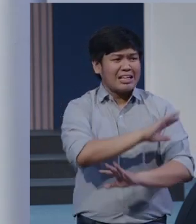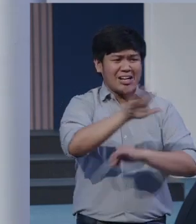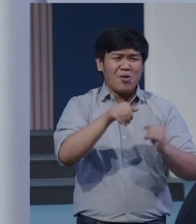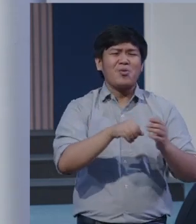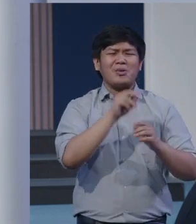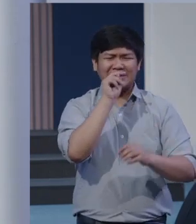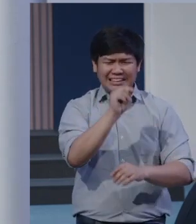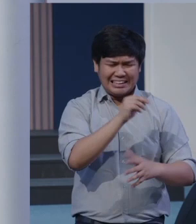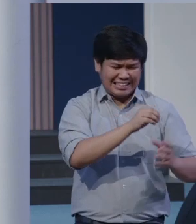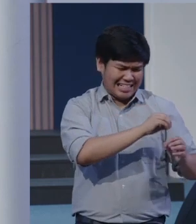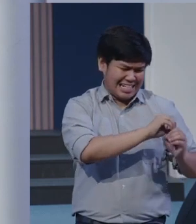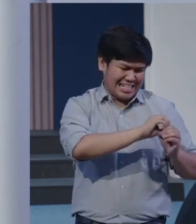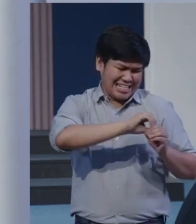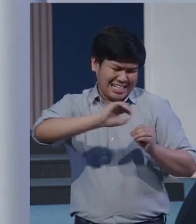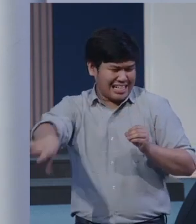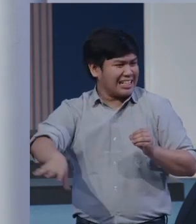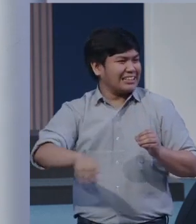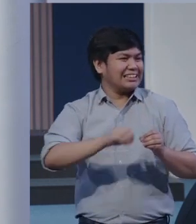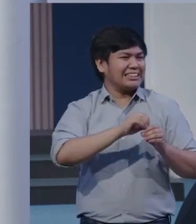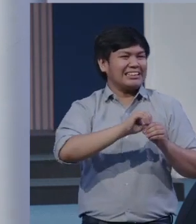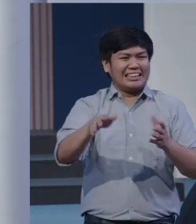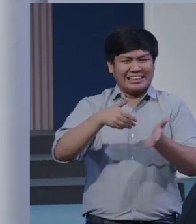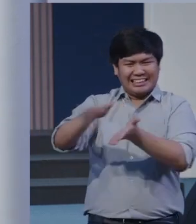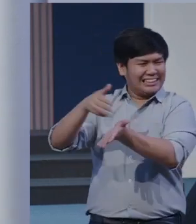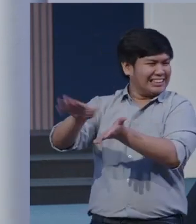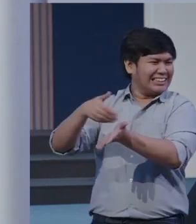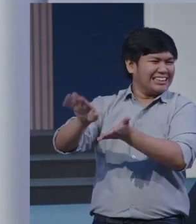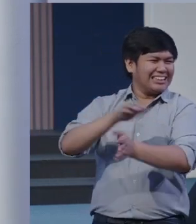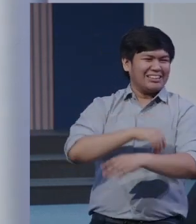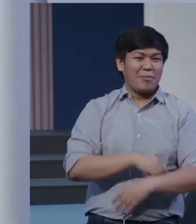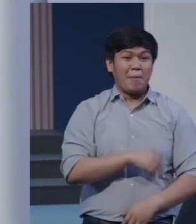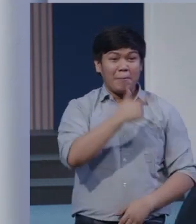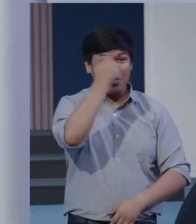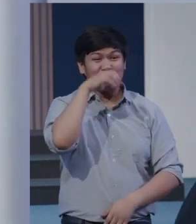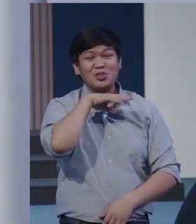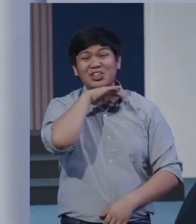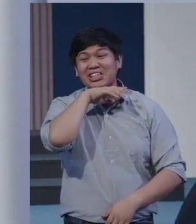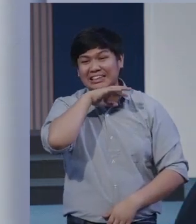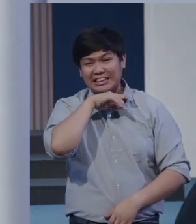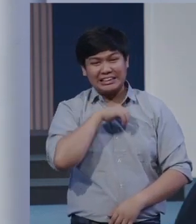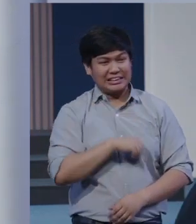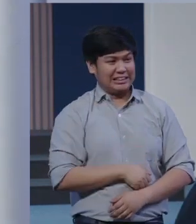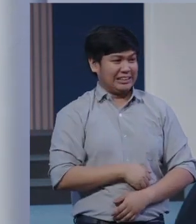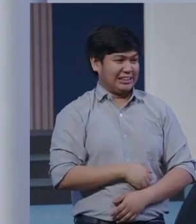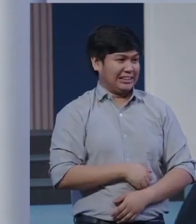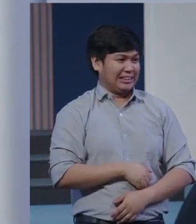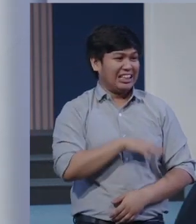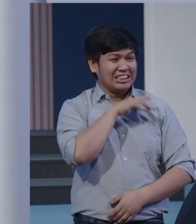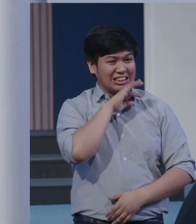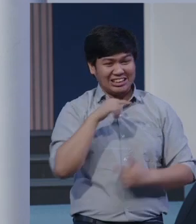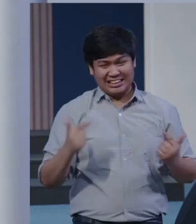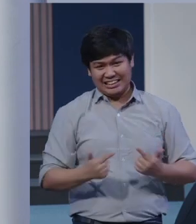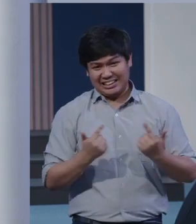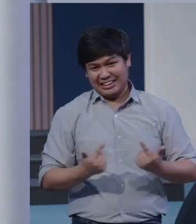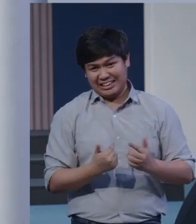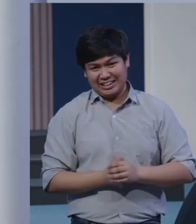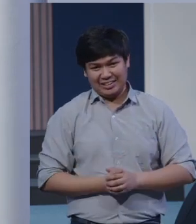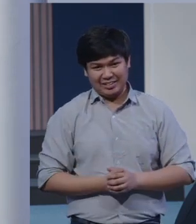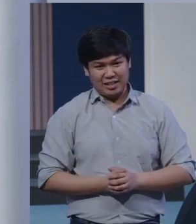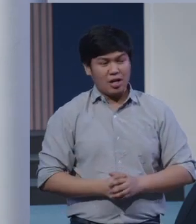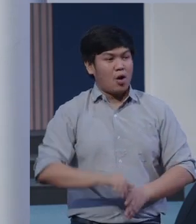verse 8 Kasama po doon ang verse 9 do not lie to one another huwag